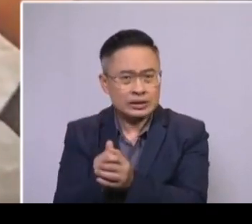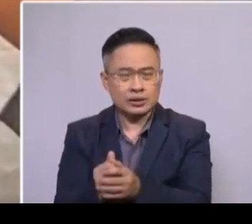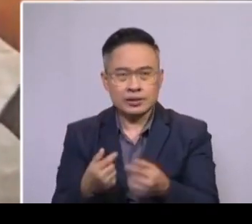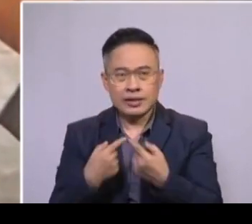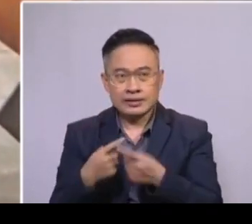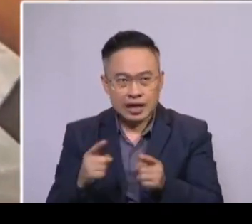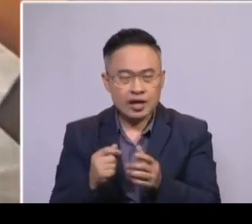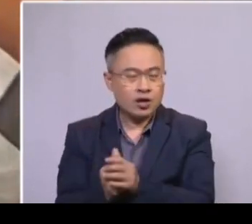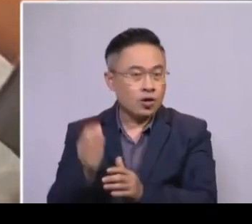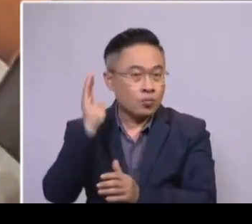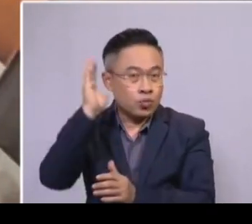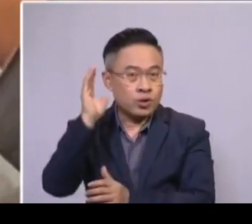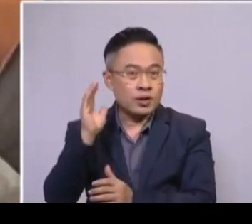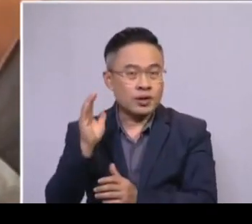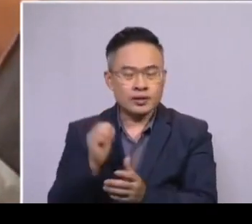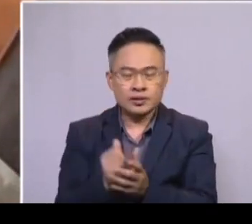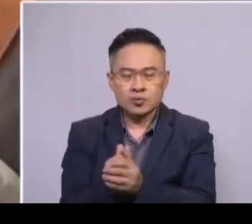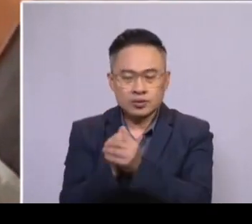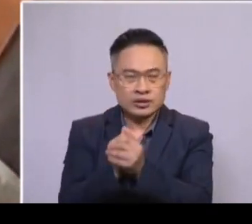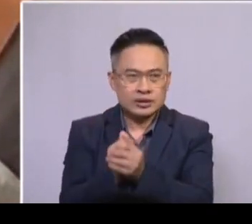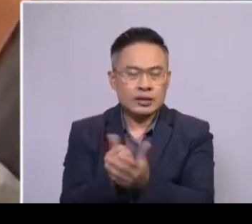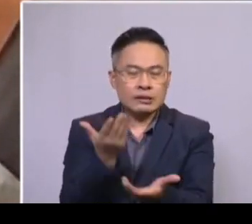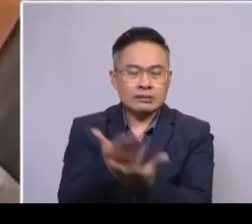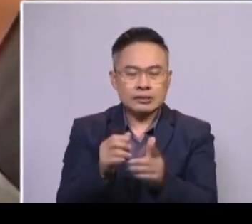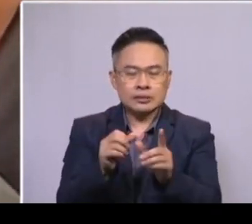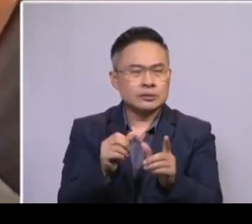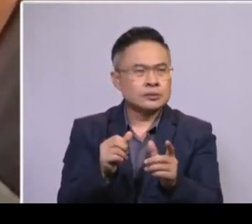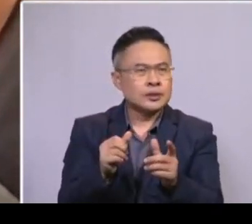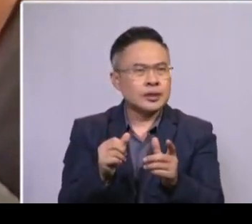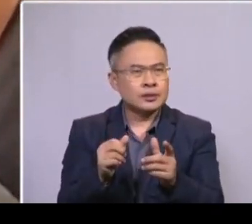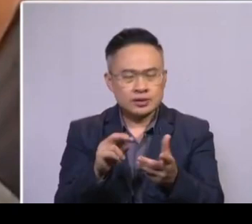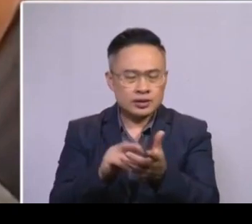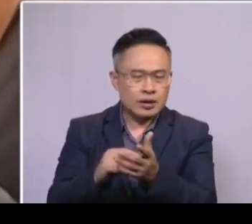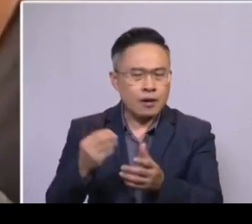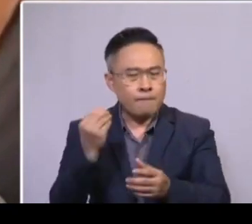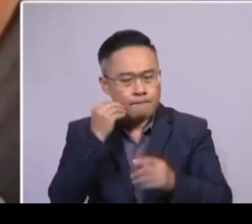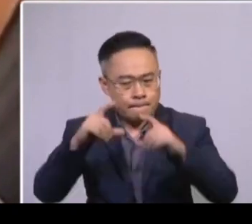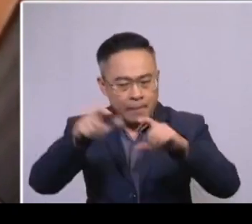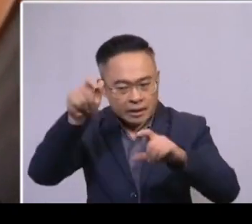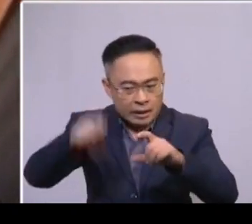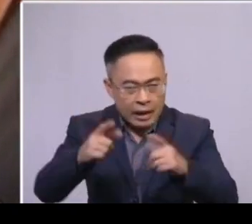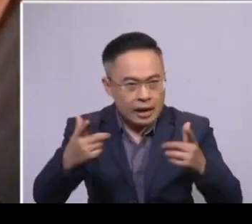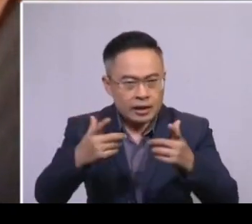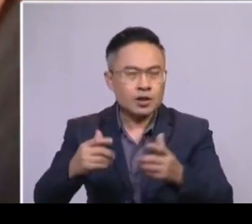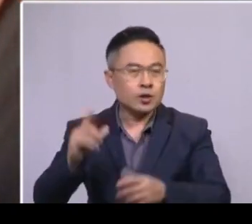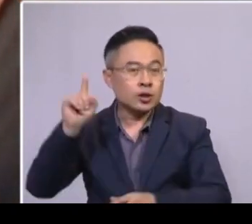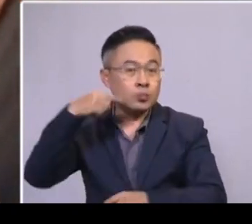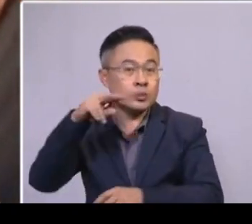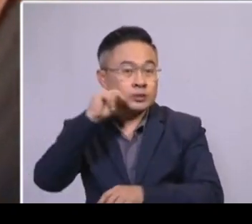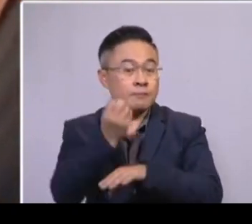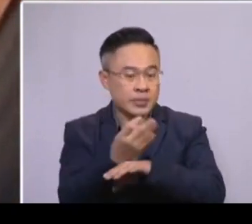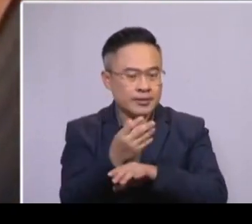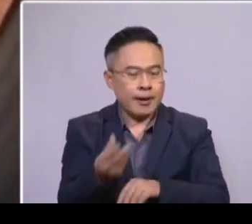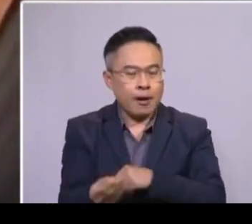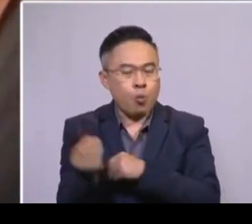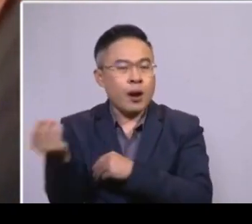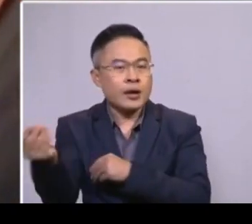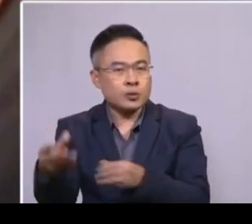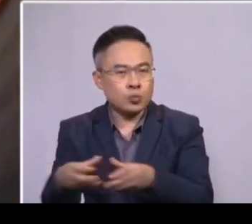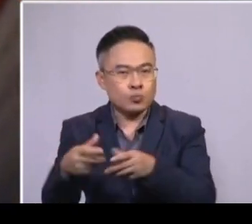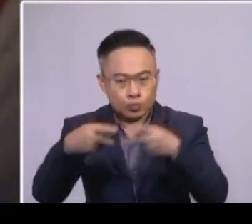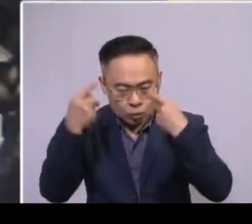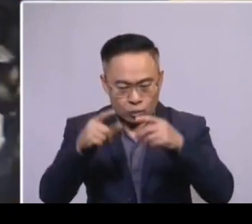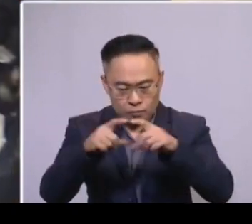เป็นคนนำข้อมูลคีย์การ์ดคอนโดของแฟนหนุ่มชาวจีนเนี่ยเพื่อจะมาใช้แล้วก็มีการนำรถยนต์เนี่ยมาคอยอำนวยความสะดวกให้กับพวก